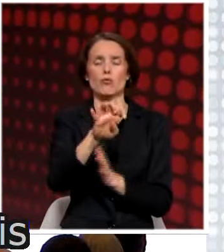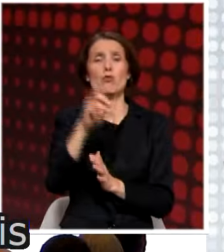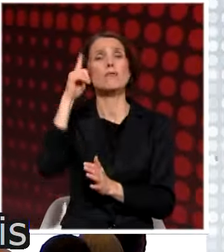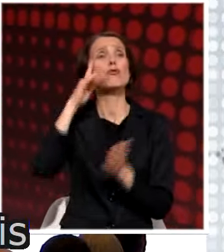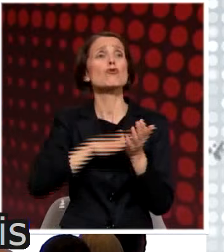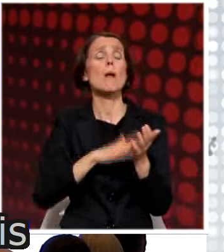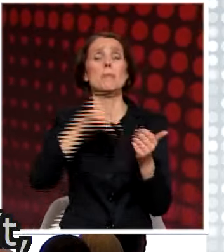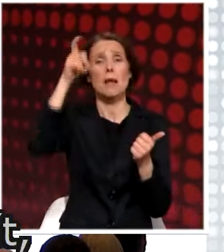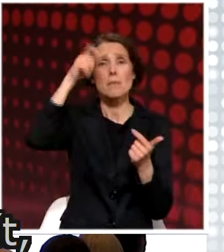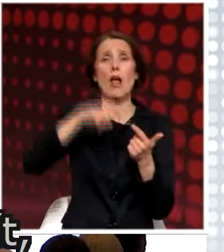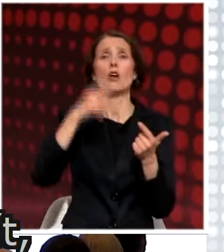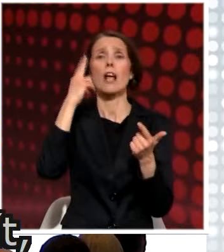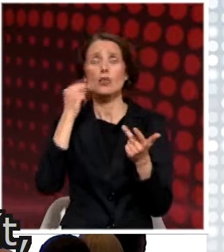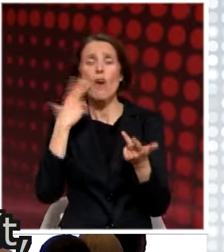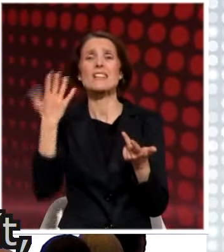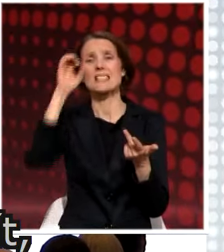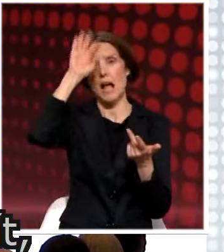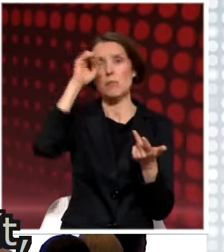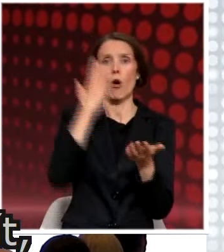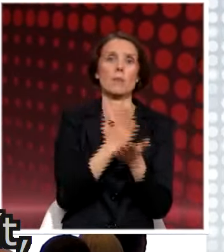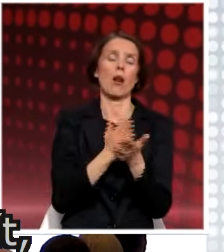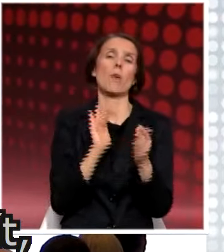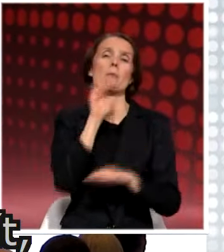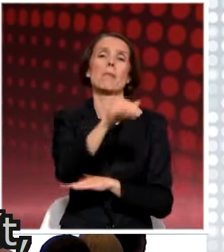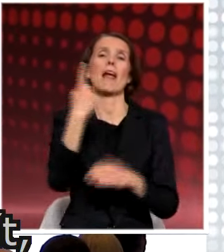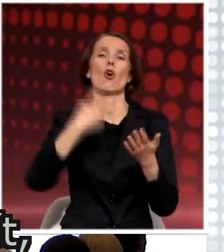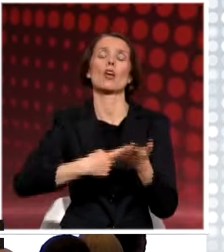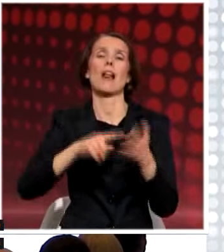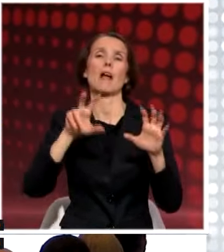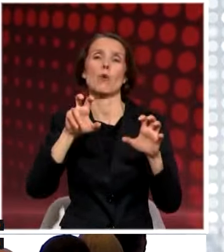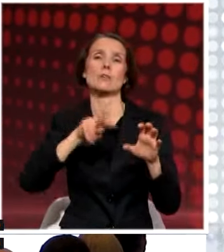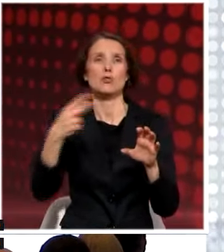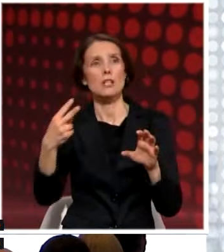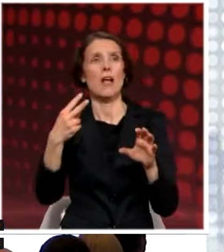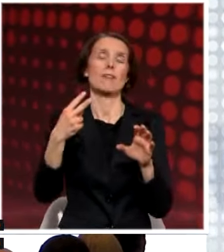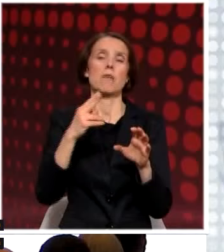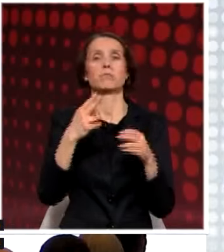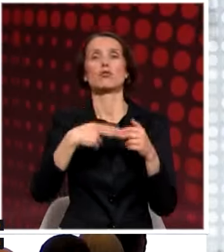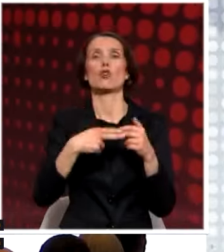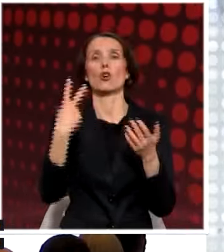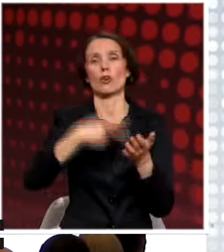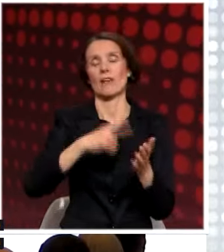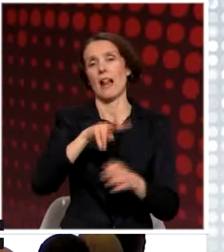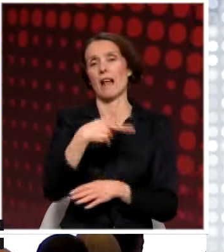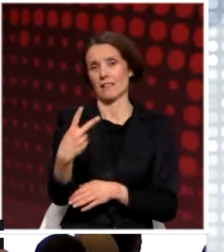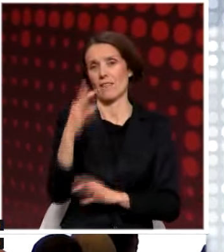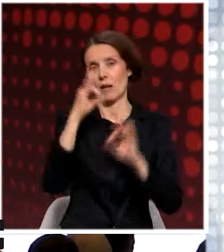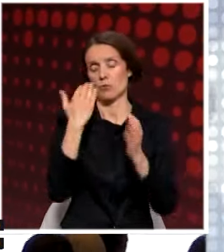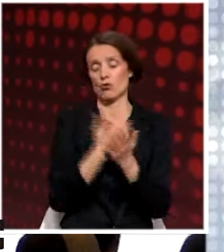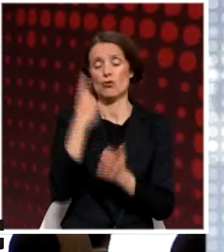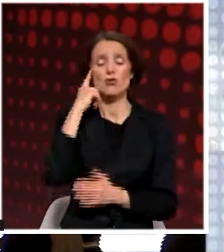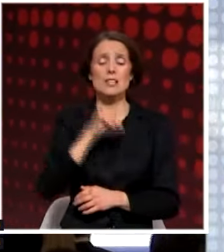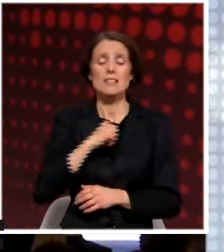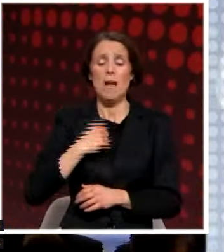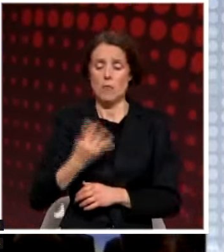preko 1800 evra, približila se 2000 evra prosečna plata, dakle za samo 4 godine prosečna plata u